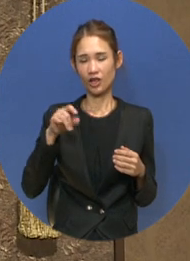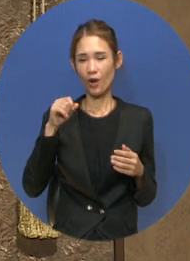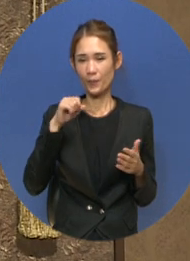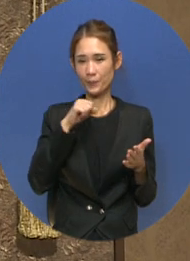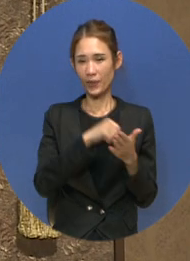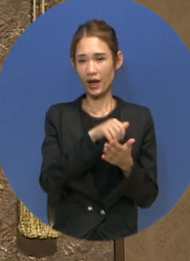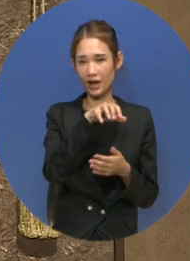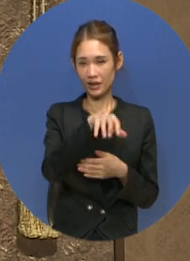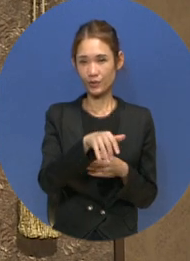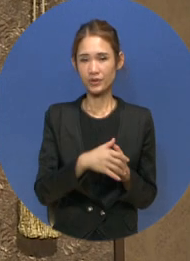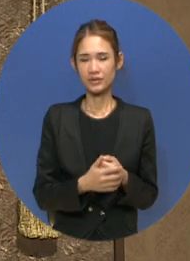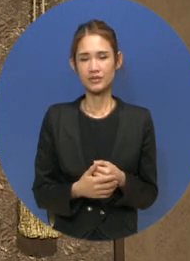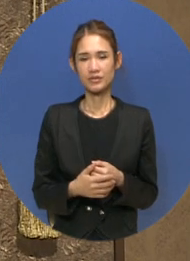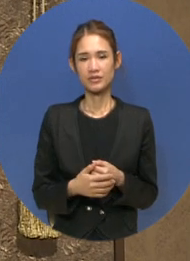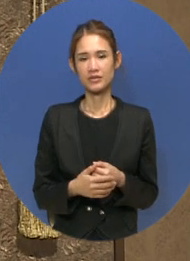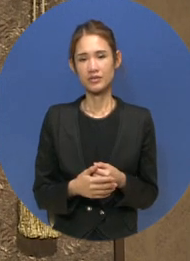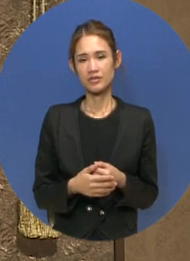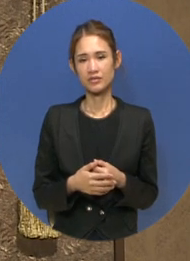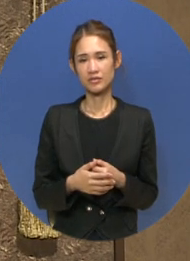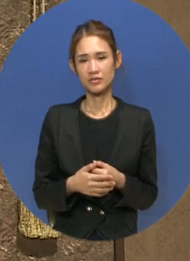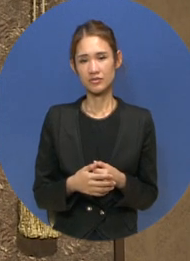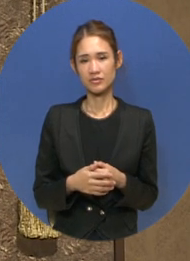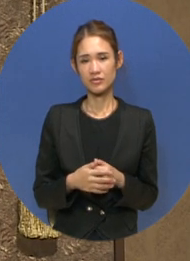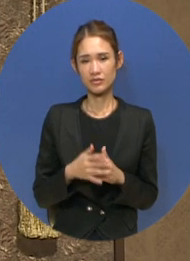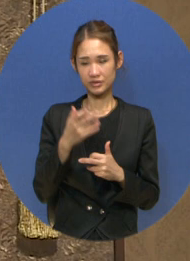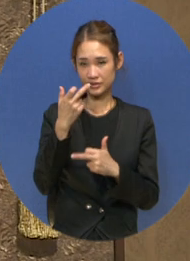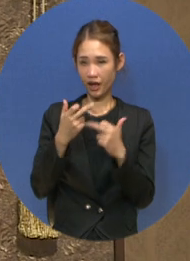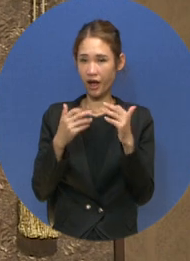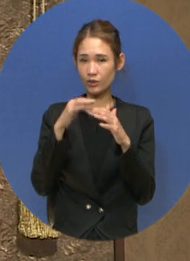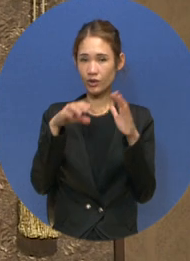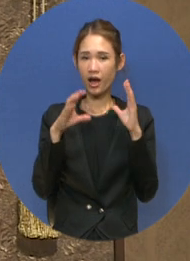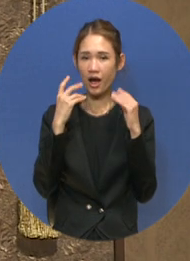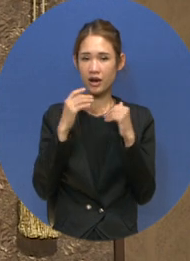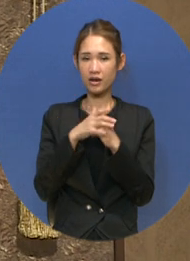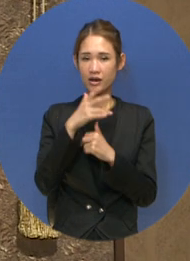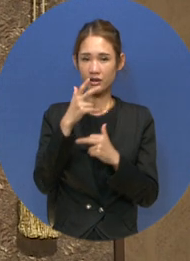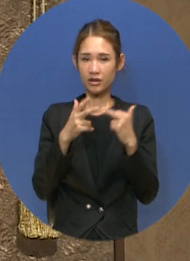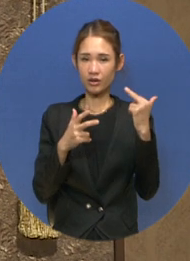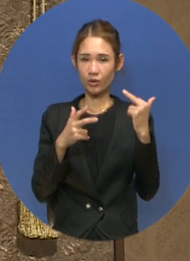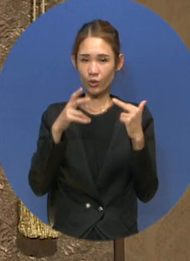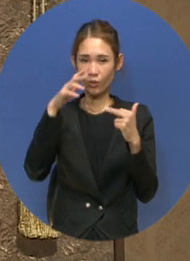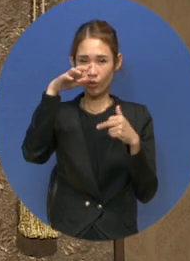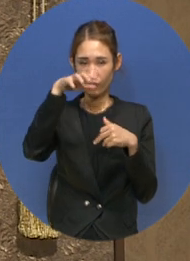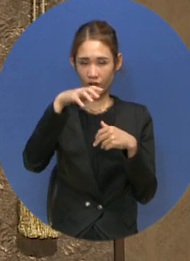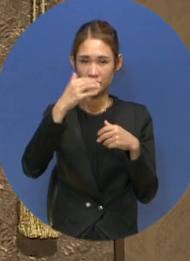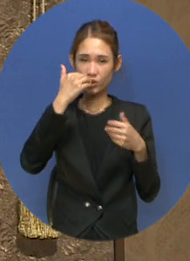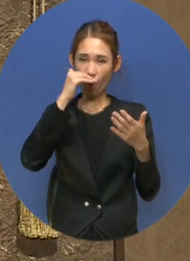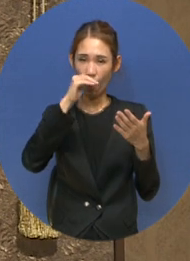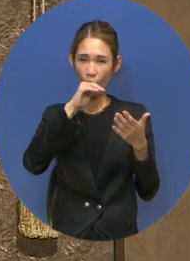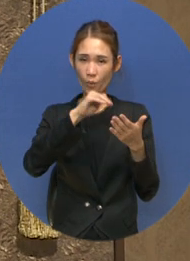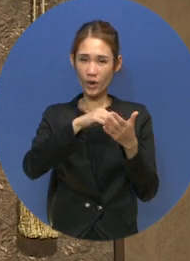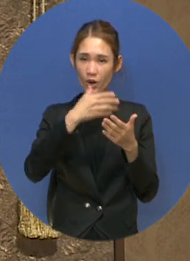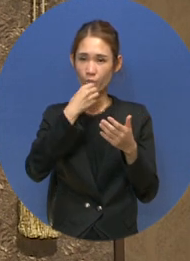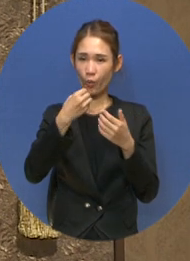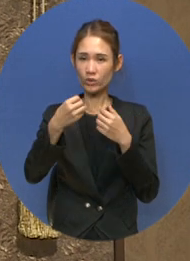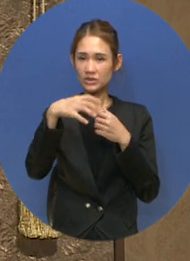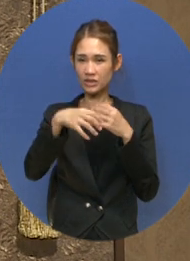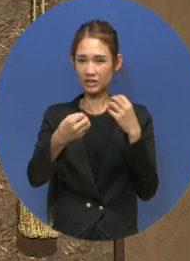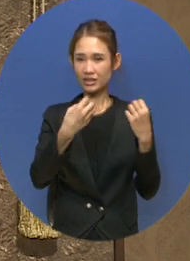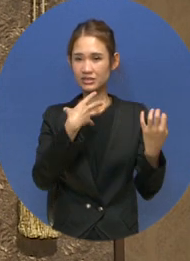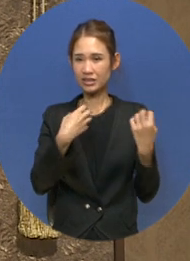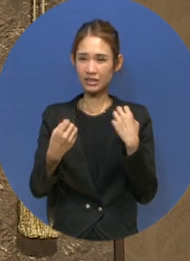그곳이었어요. 네, 그쪽이었는데 그쪽에 산동네 아이들이 산 꼭대기에서 돌멩이를 복지관으로 던져요.